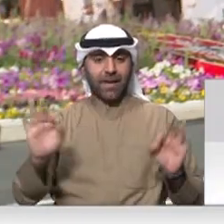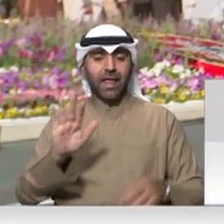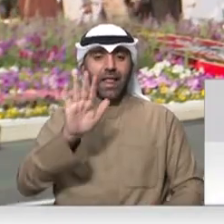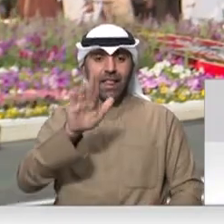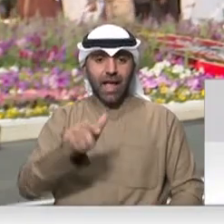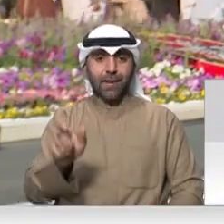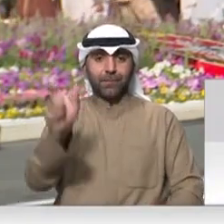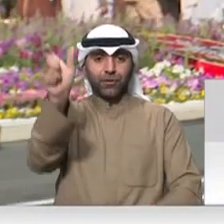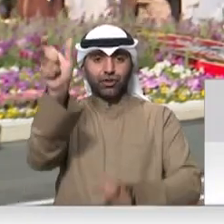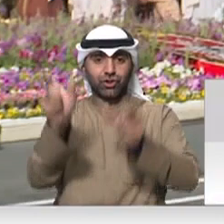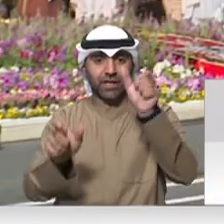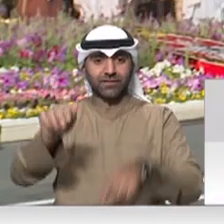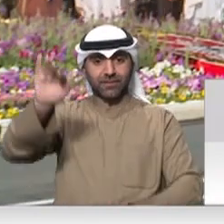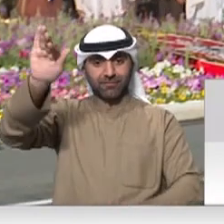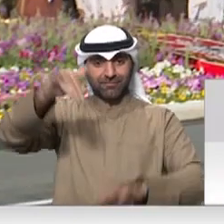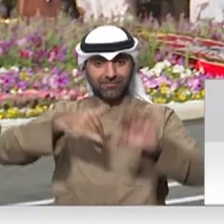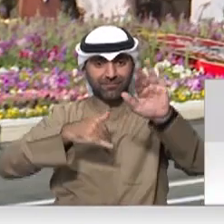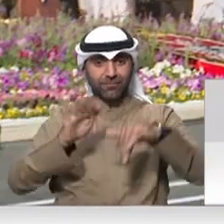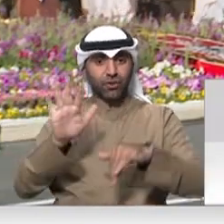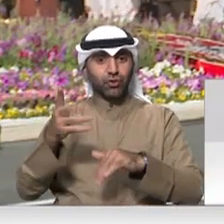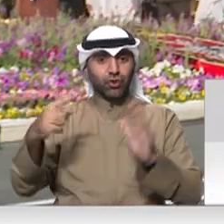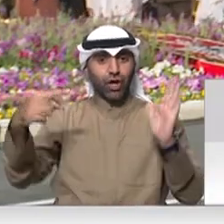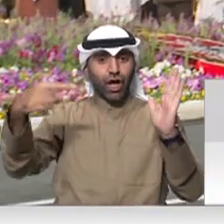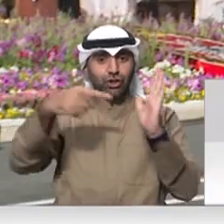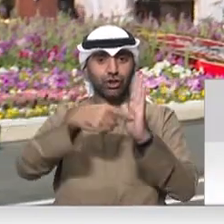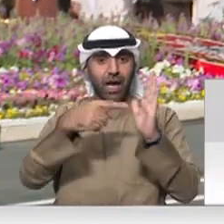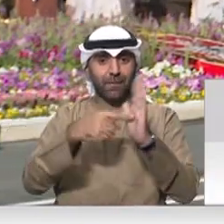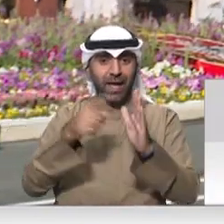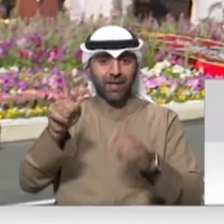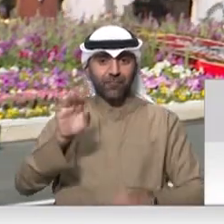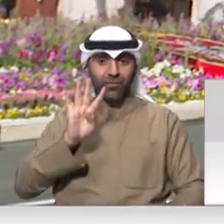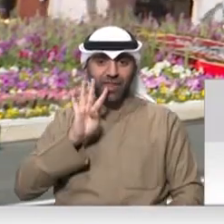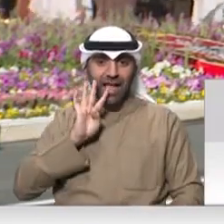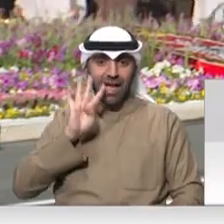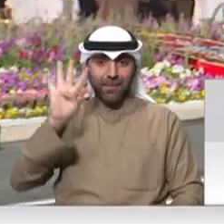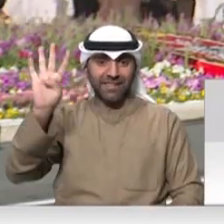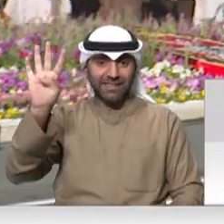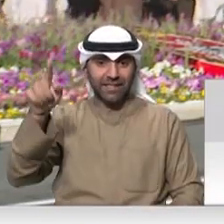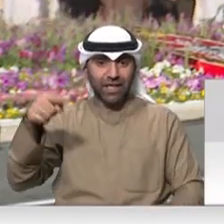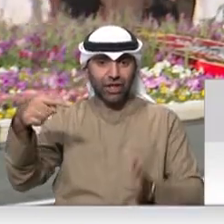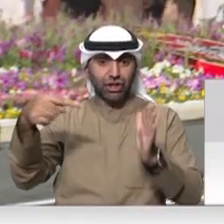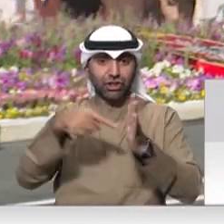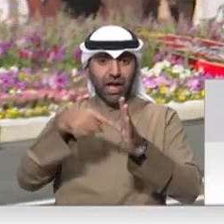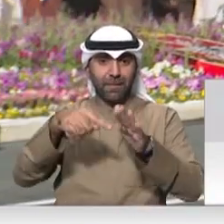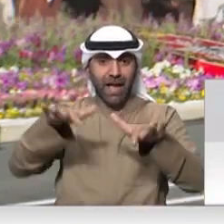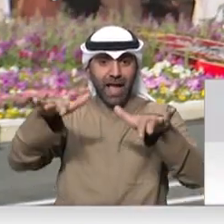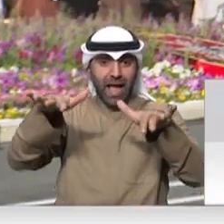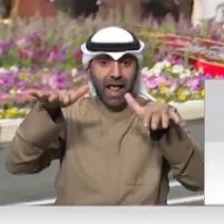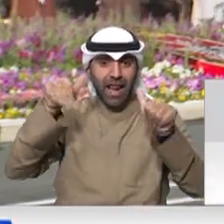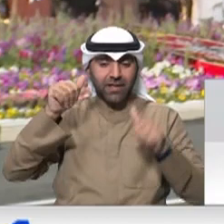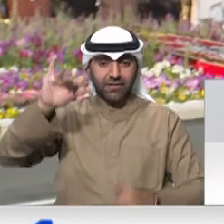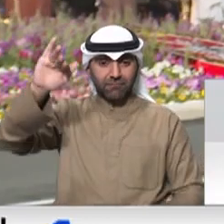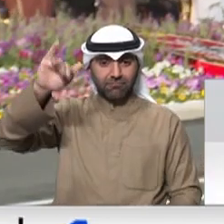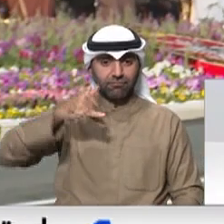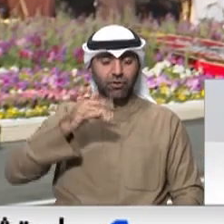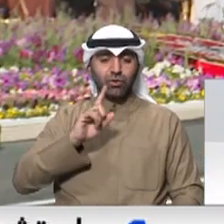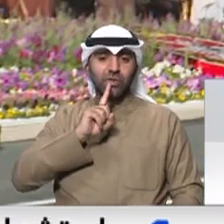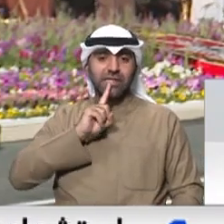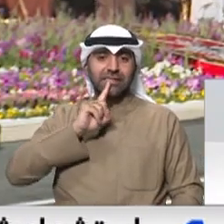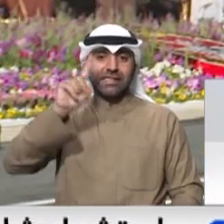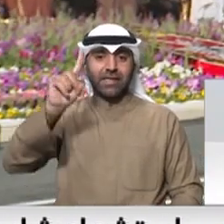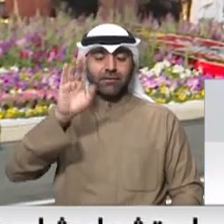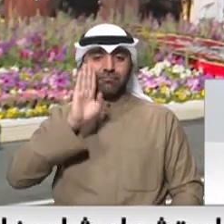مدة 3 سنوات دراسية، يحصل عليها على بكالوريوس علوم عسكرية ويكون دراسته فيها نظام